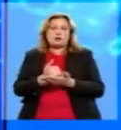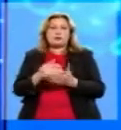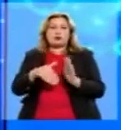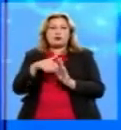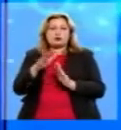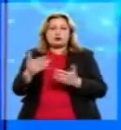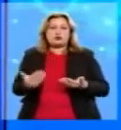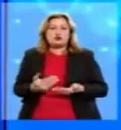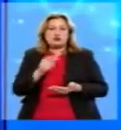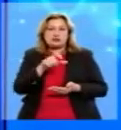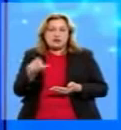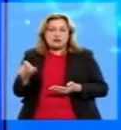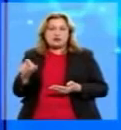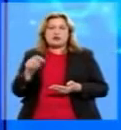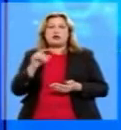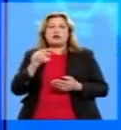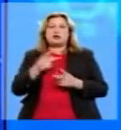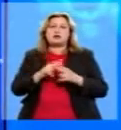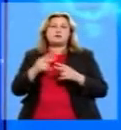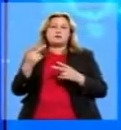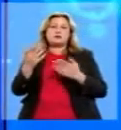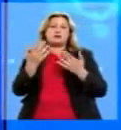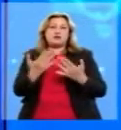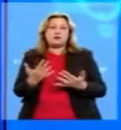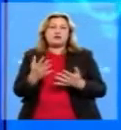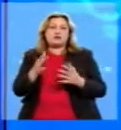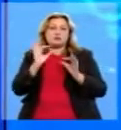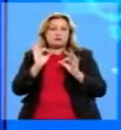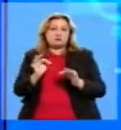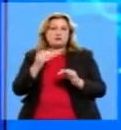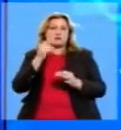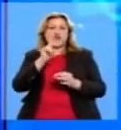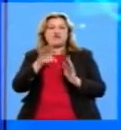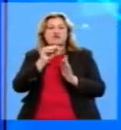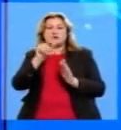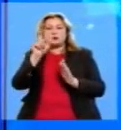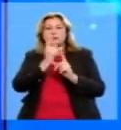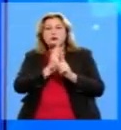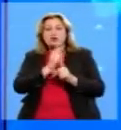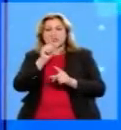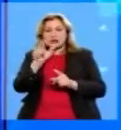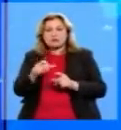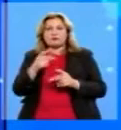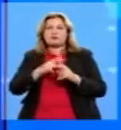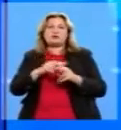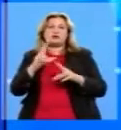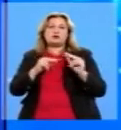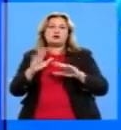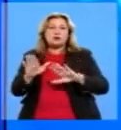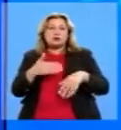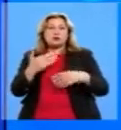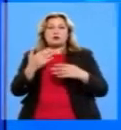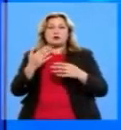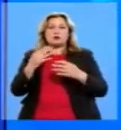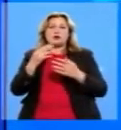талап та орында. Бұл жаңа бастама елді мекендердің еңсесін көтеруге ықпал етпек. Алдағы сайлауға қатысты қостанайлықтар осындай